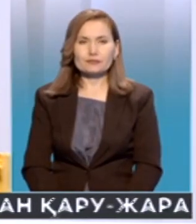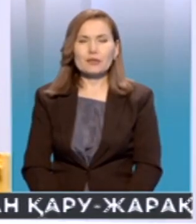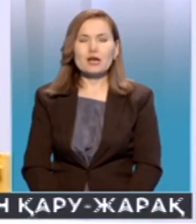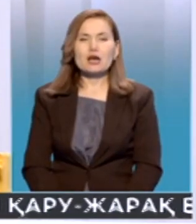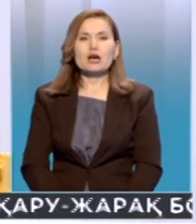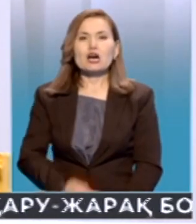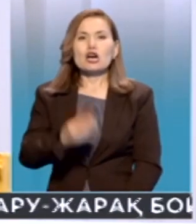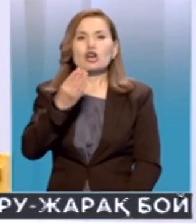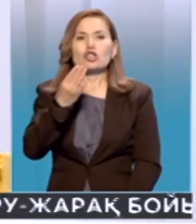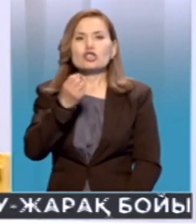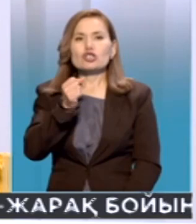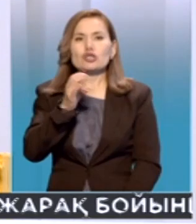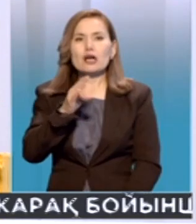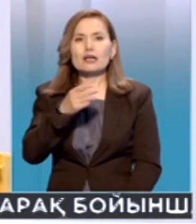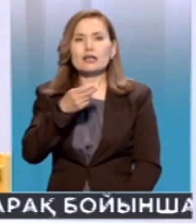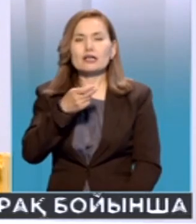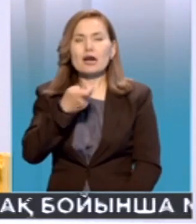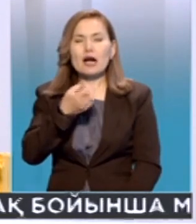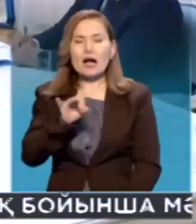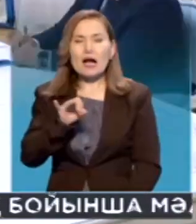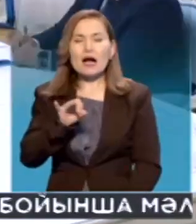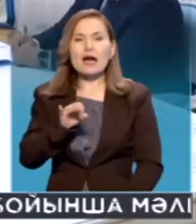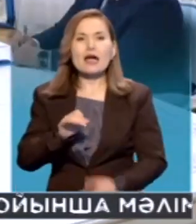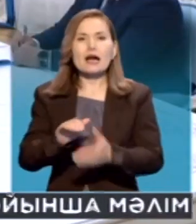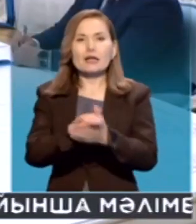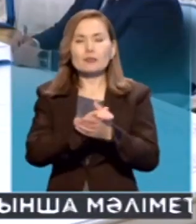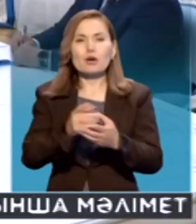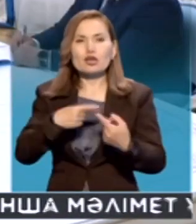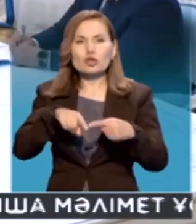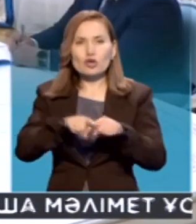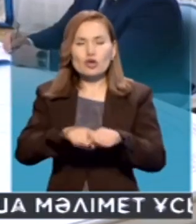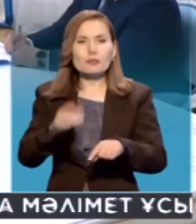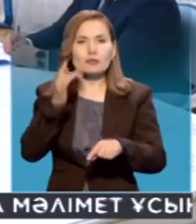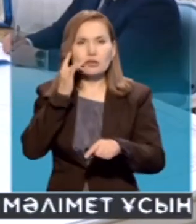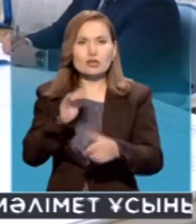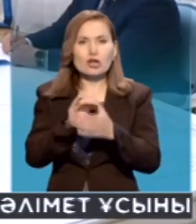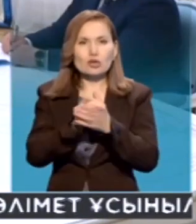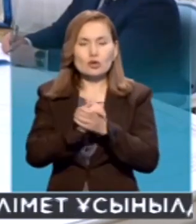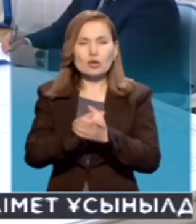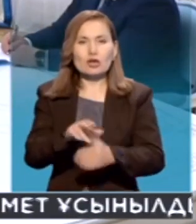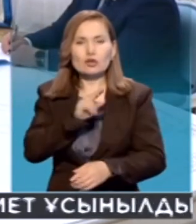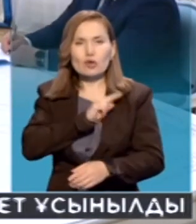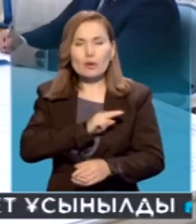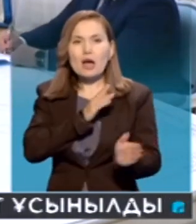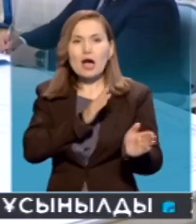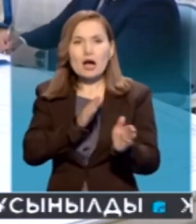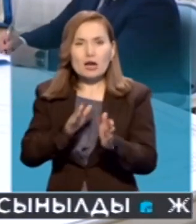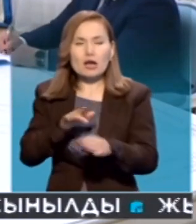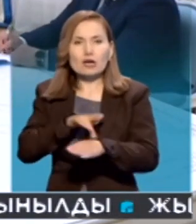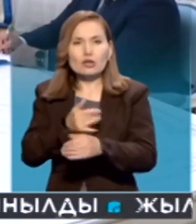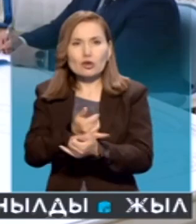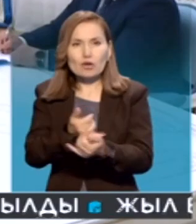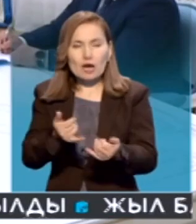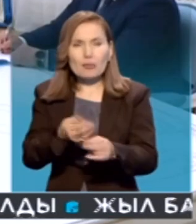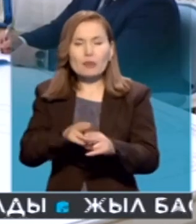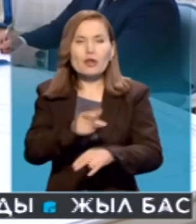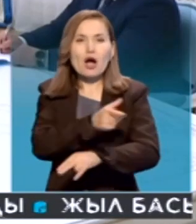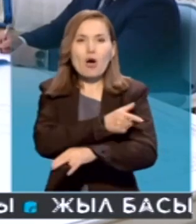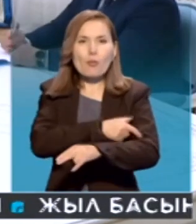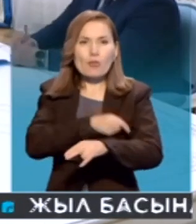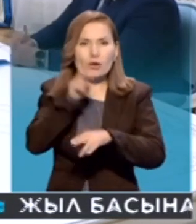Шанхай ынтымақтастық ұйымы шын мәнінде қайшылық туғызатын ұйым емес. Оның қызметі конструктивтілікке, мүше мемлекеттер